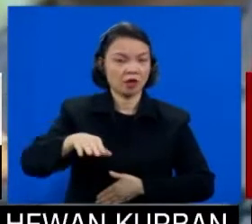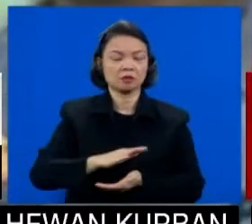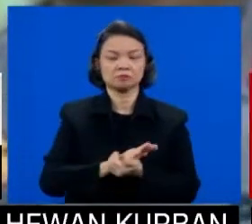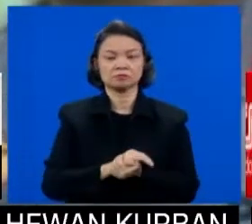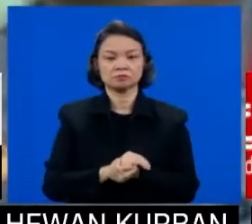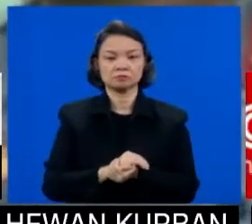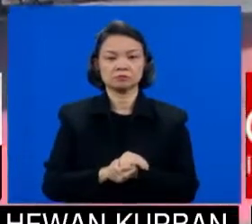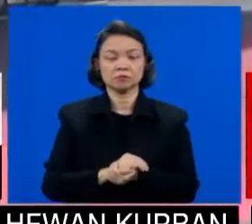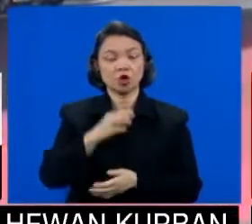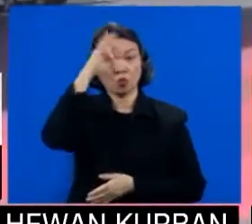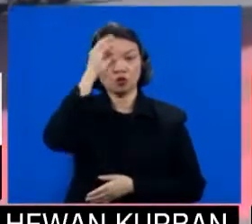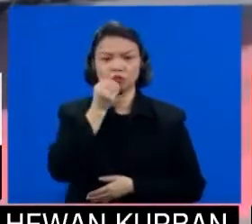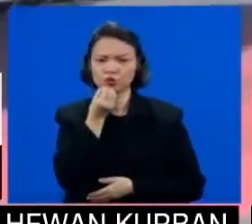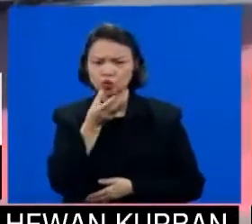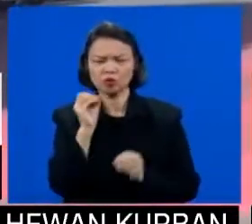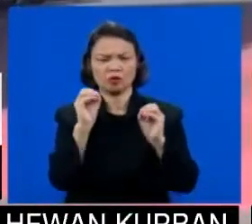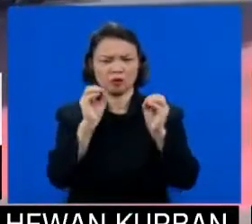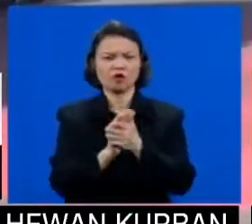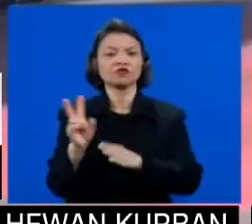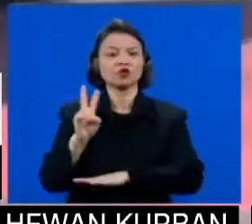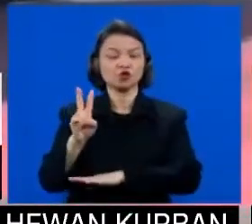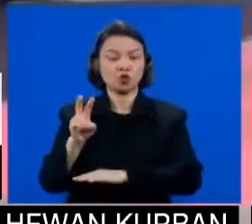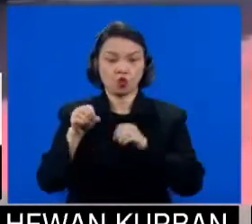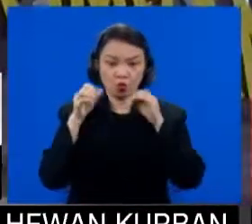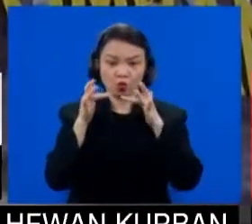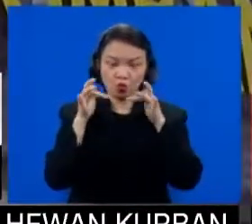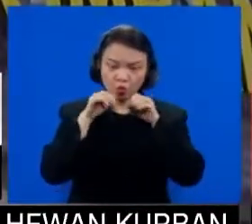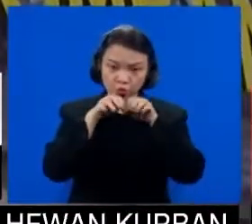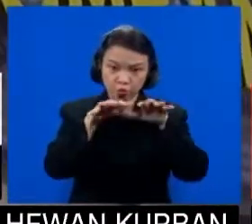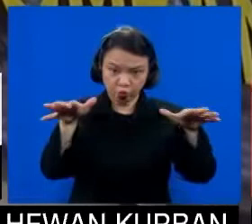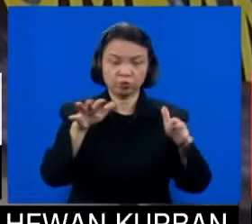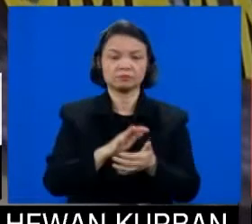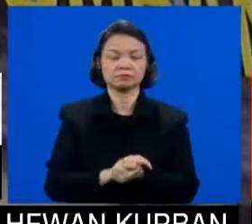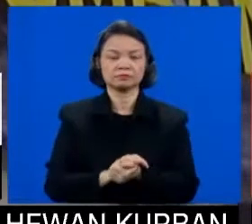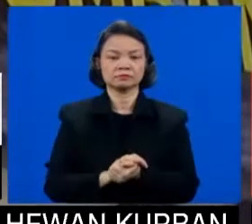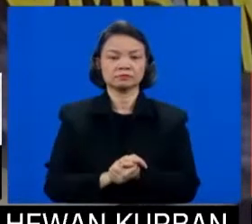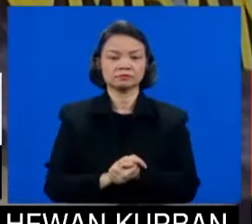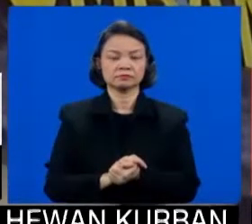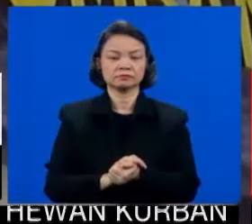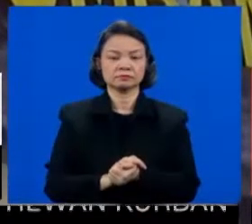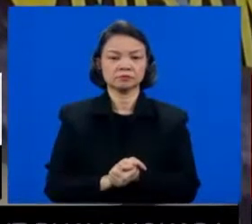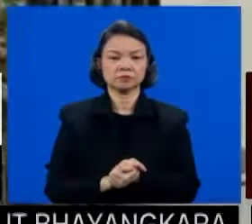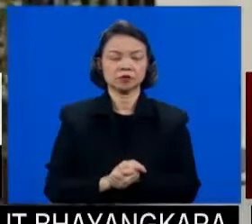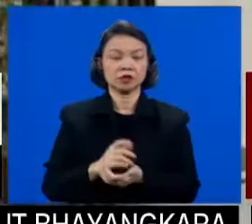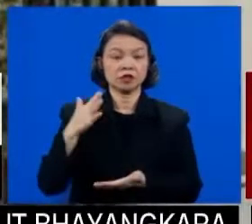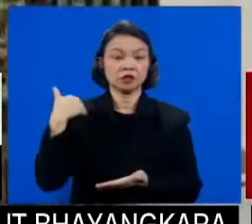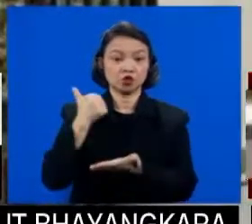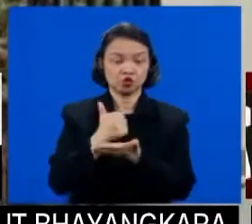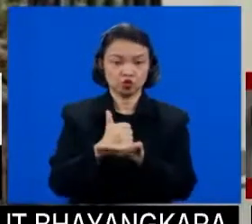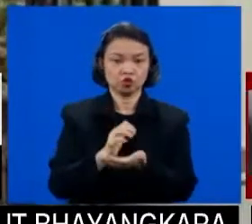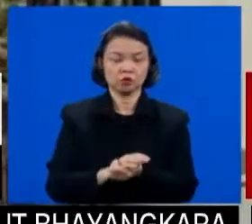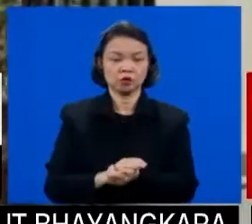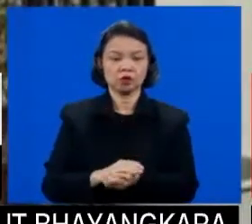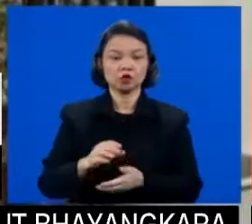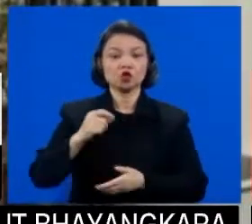Pihak kepolisian belum memberikan keterangan terkait video yang telah beredar luas ini. Sementara itu, Ana Abdillah, Direktur WCC Jombang, yang selama